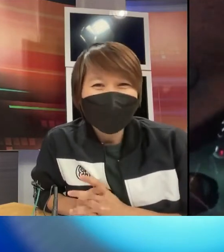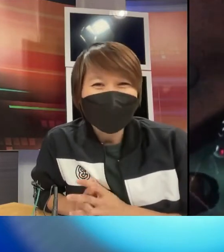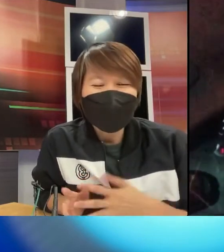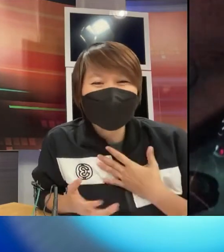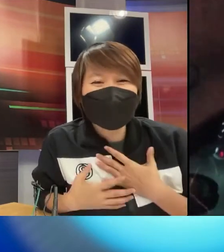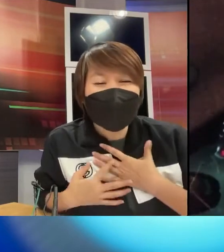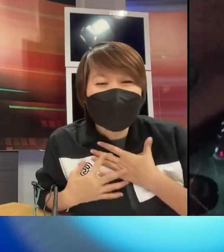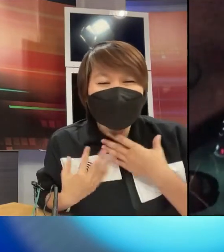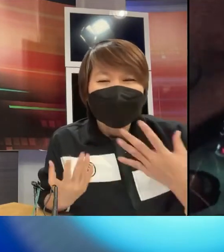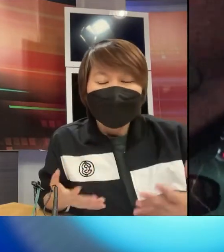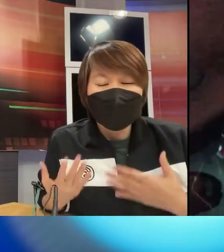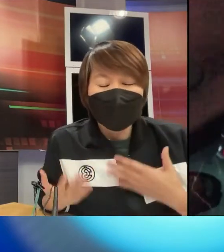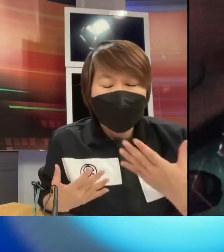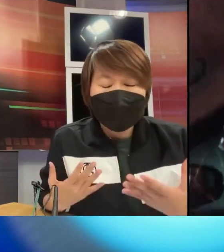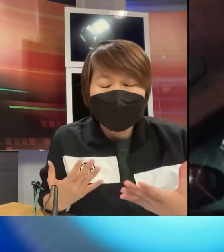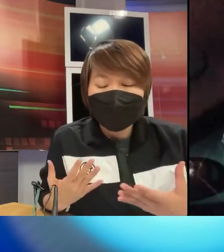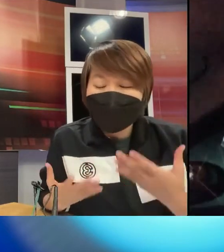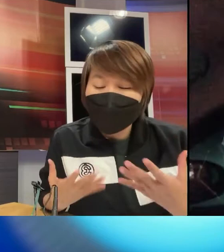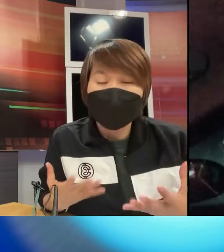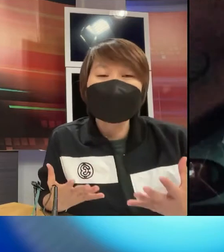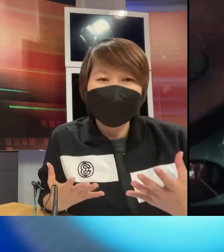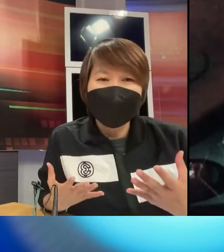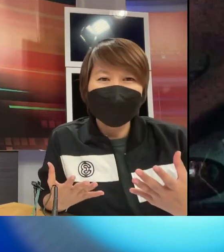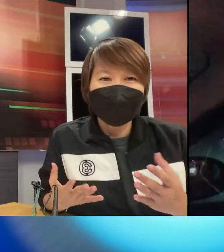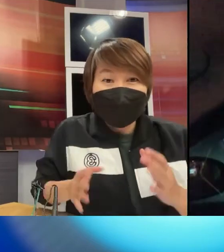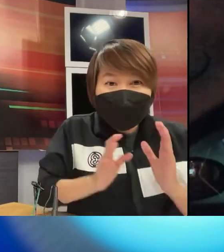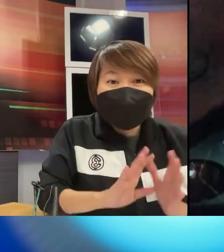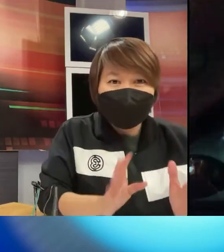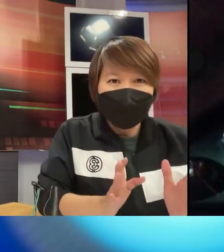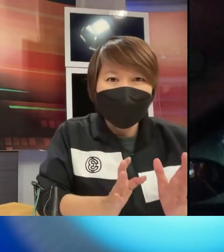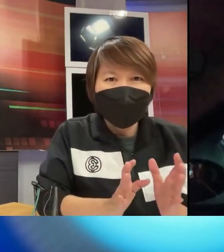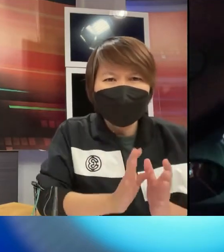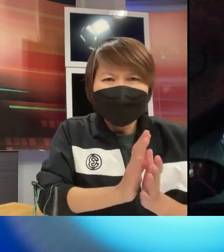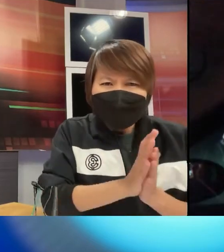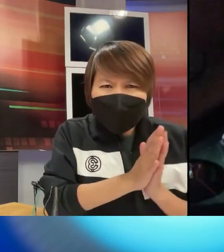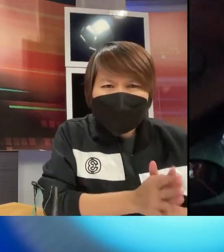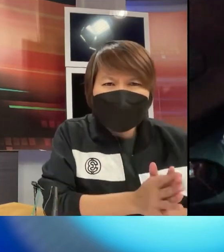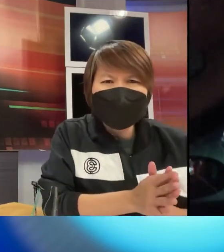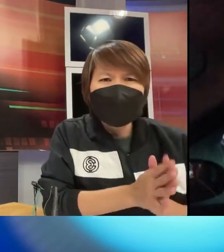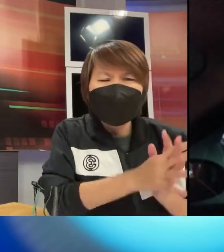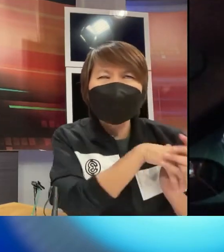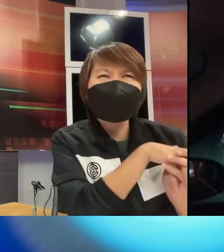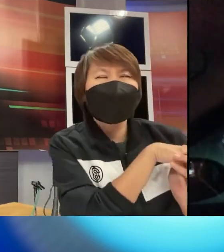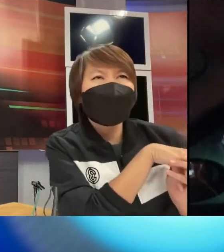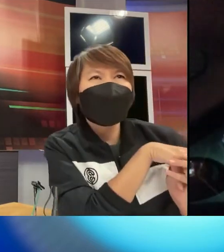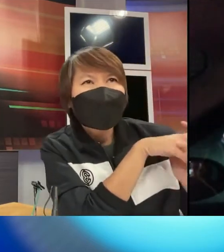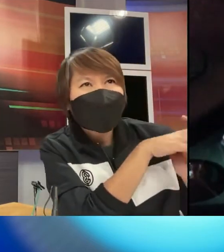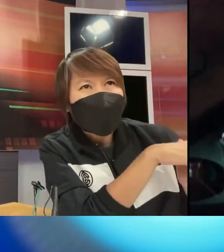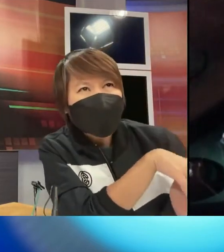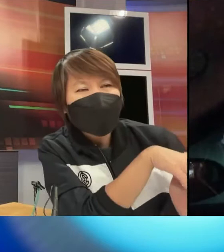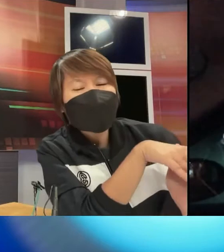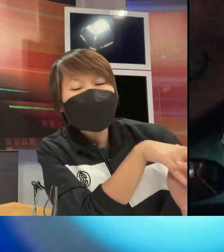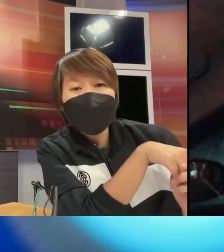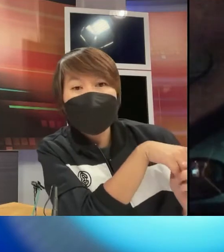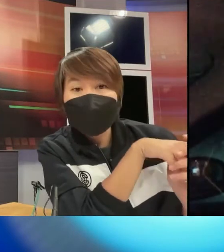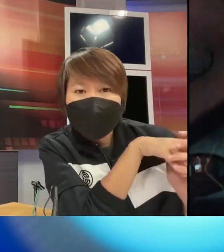ค่ะแต่นั่นคือความปลื้มอกปลื้มใจอันนั้นคือสเต็ปแรกแต่ทีนี้ครูทันค่ะคือหลังจ